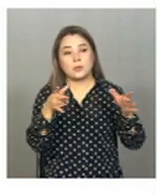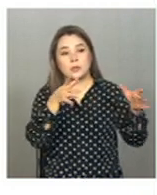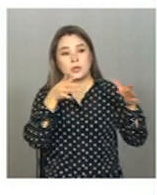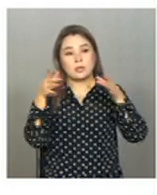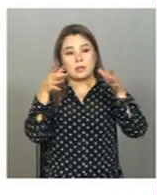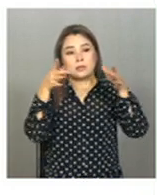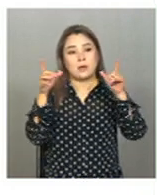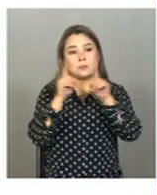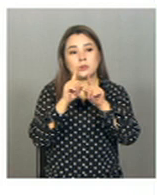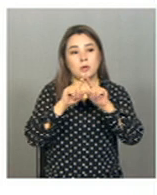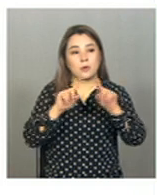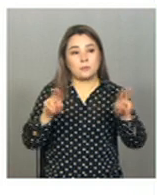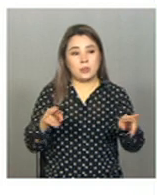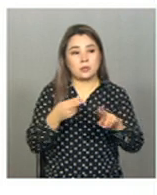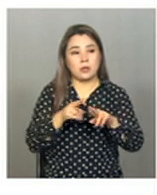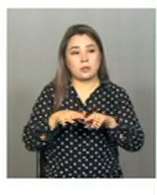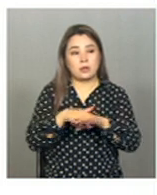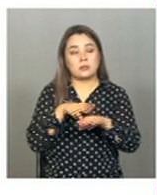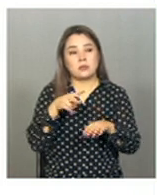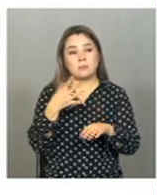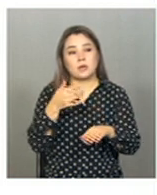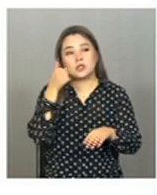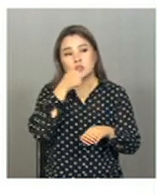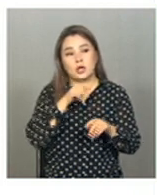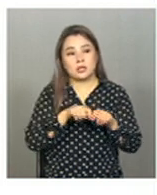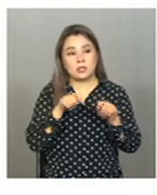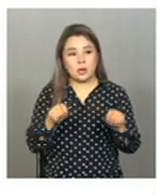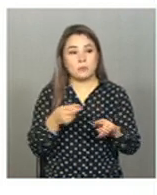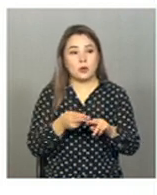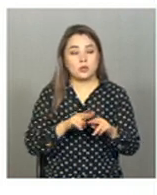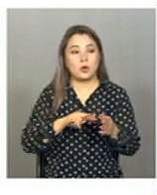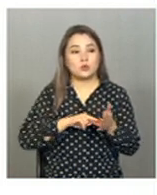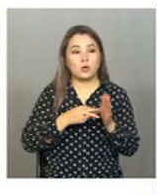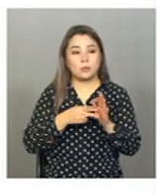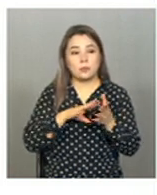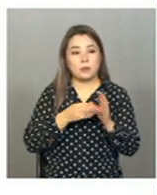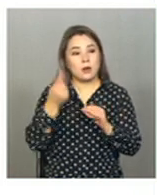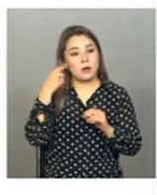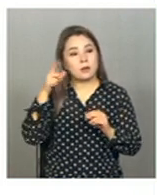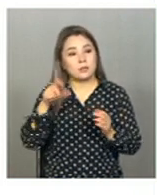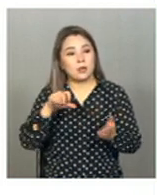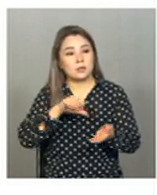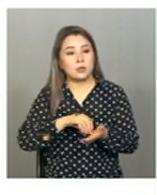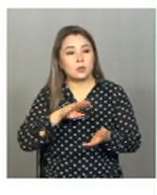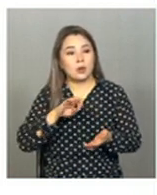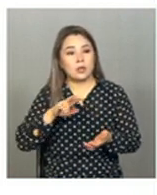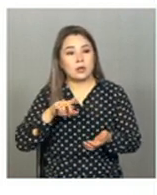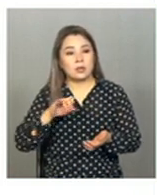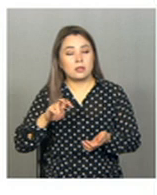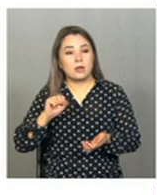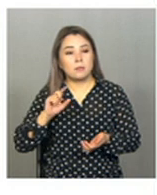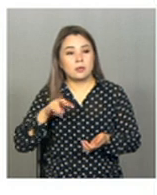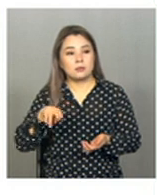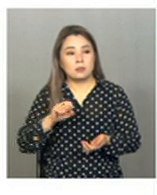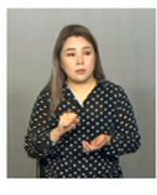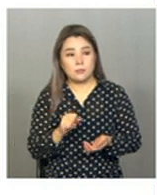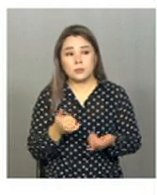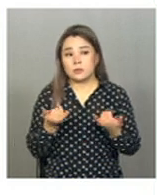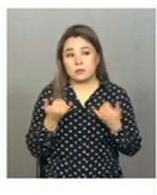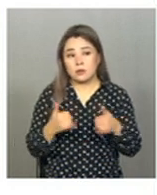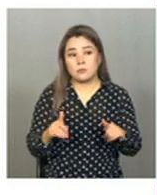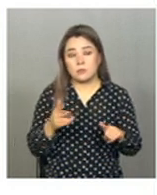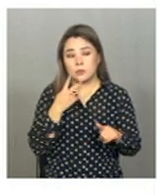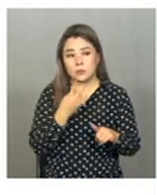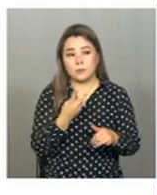ғимарат 2005 жылы ашылған. Бұл жобаның авторы Төлеген Әбілді. Керемет екен. Мені цирк